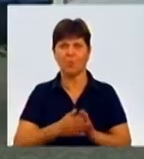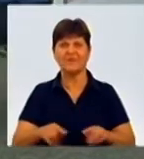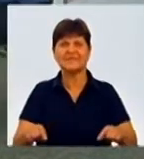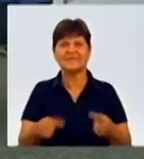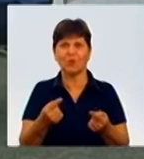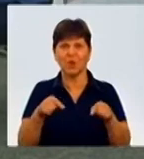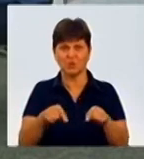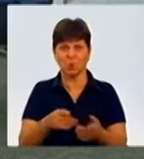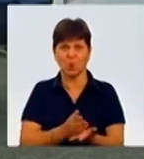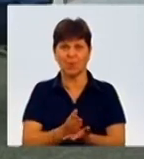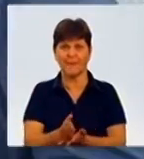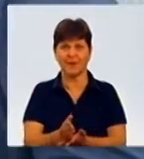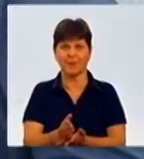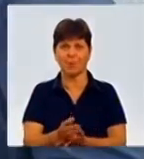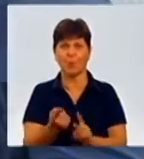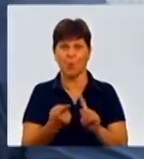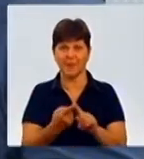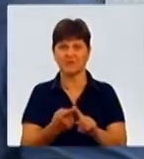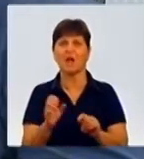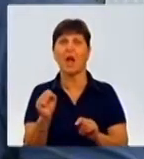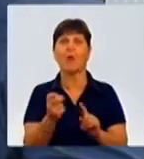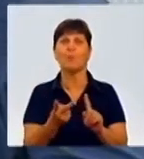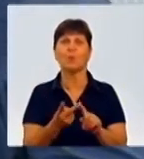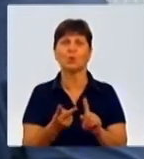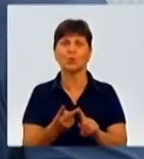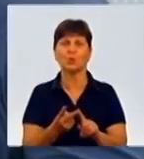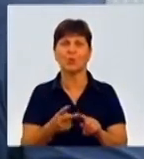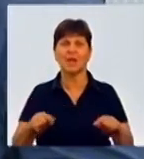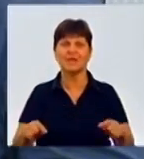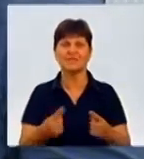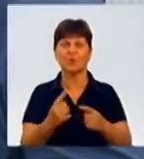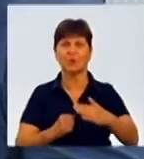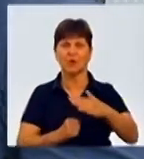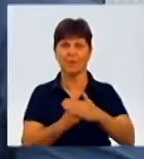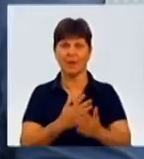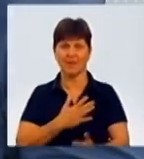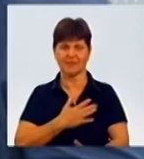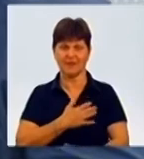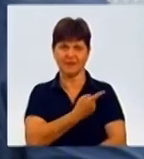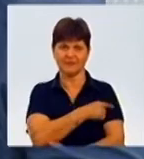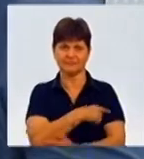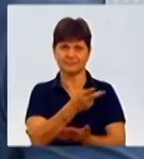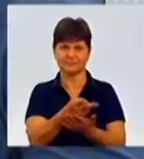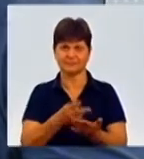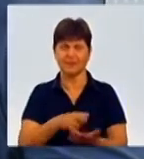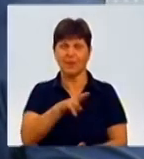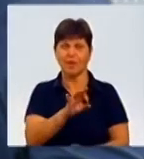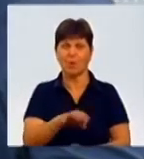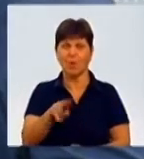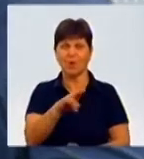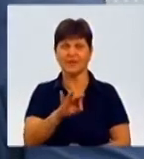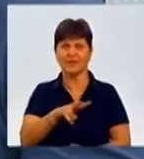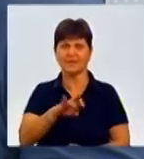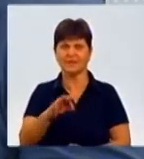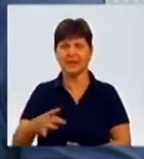напрямку. Це по-перше. А по-друге, так як ми, в нас створений на базі нашого онкодиспансера Подільський регіональний центр, то